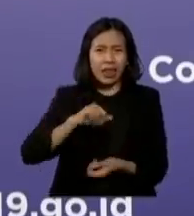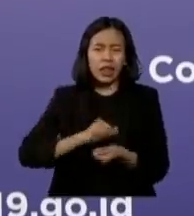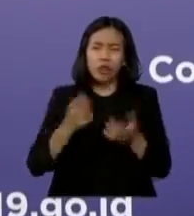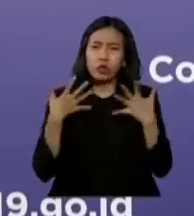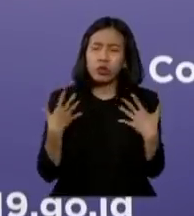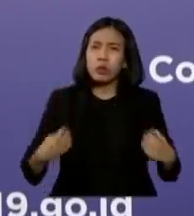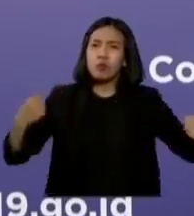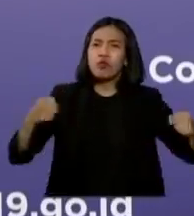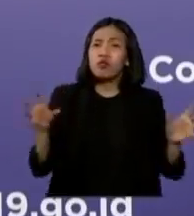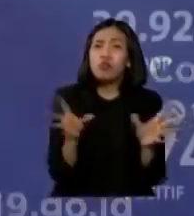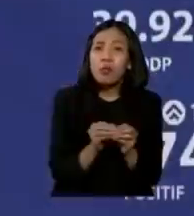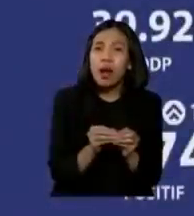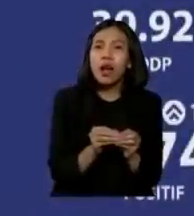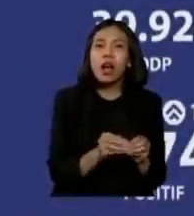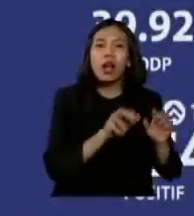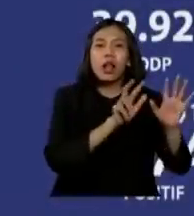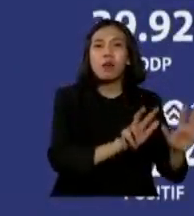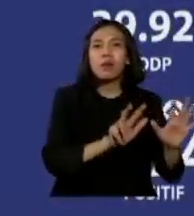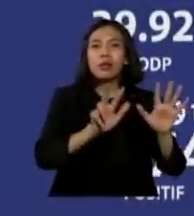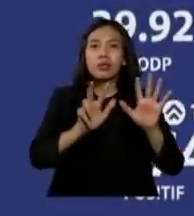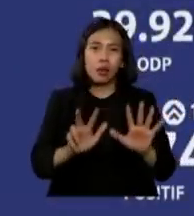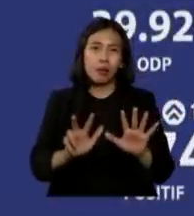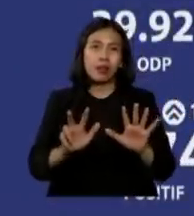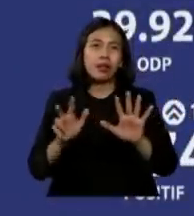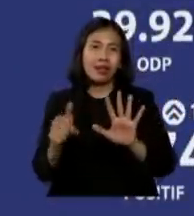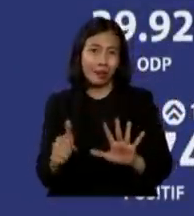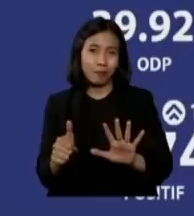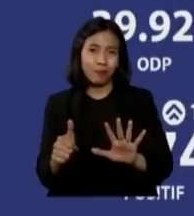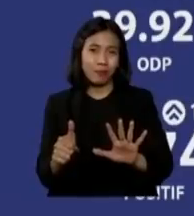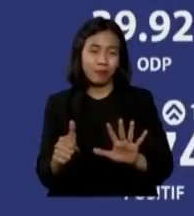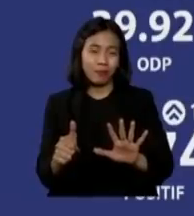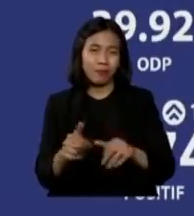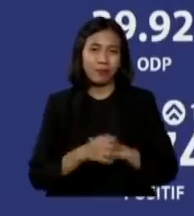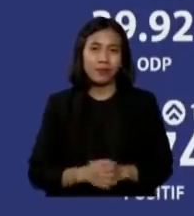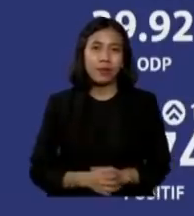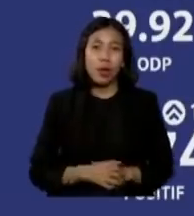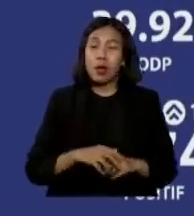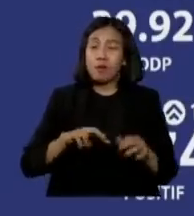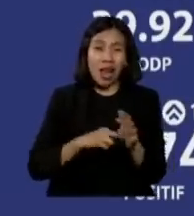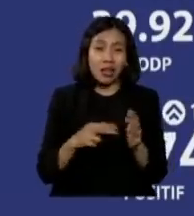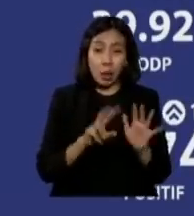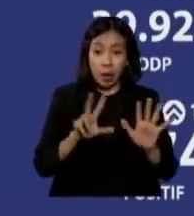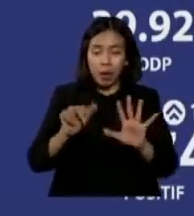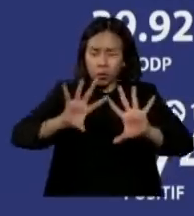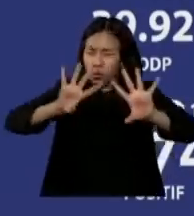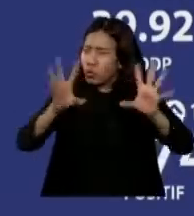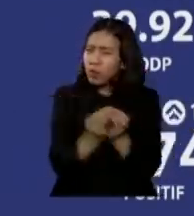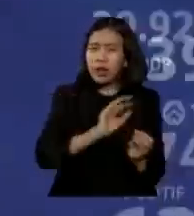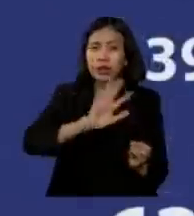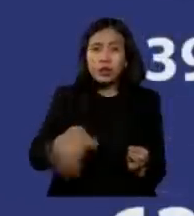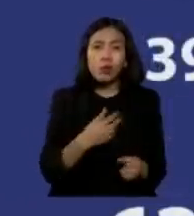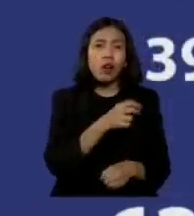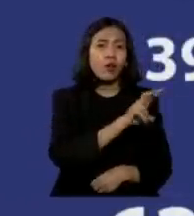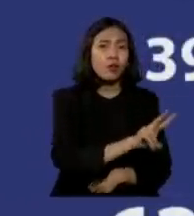dilaporkan sebanyak 886 sembuh Hai sehingga totalnya menjadi